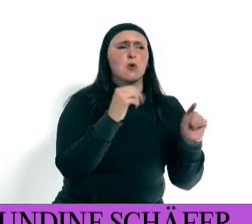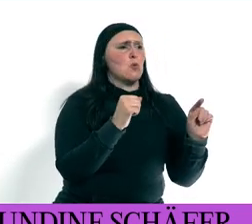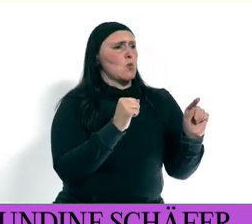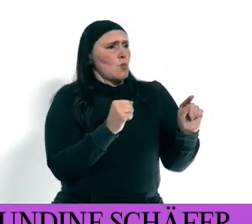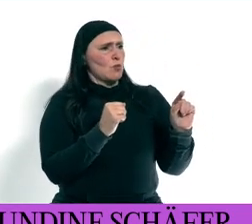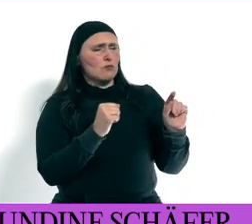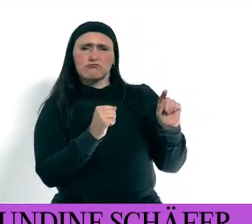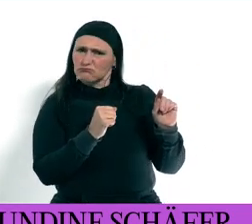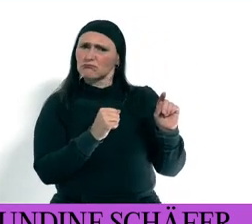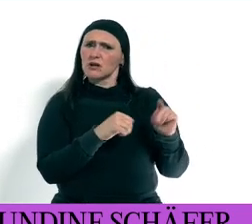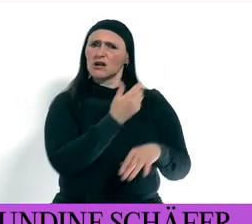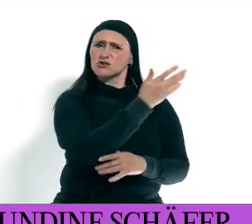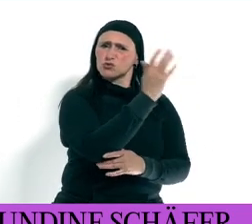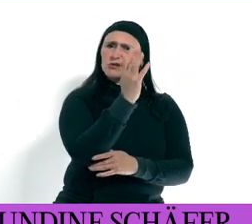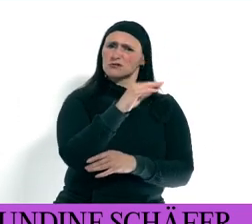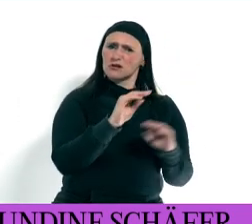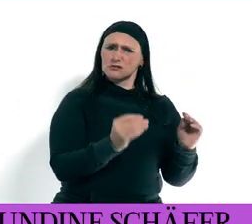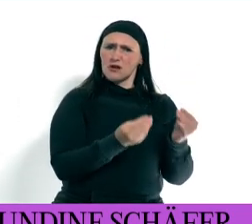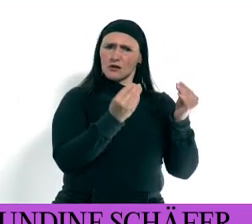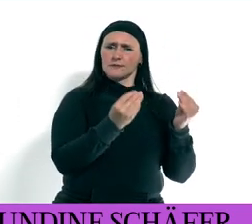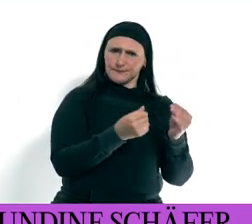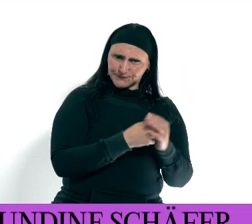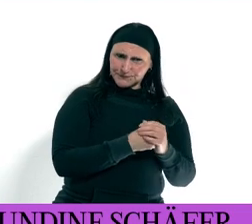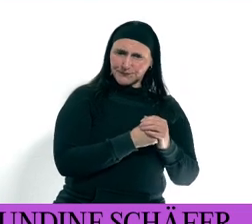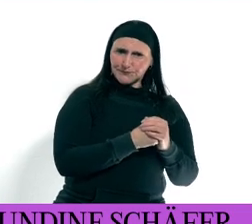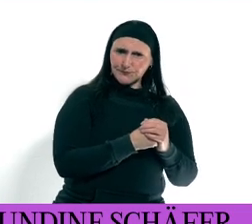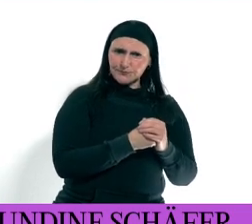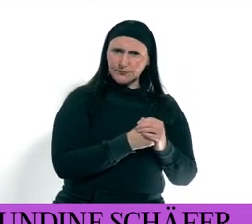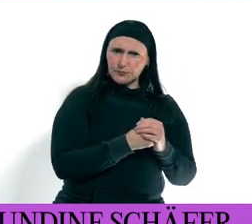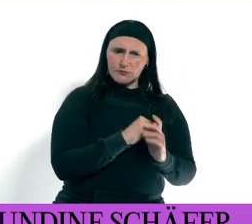wo wir übrigens feststellten, dass die Bäume alle sehr jung waren.